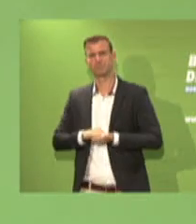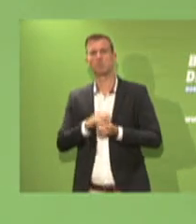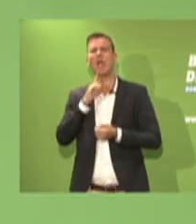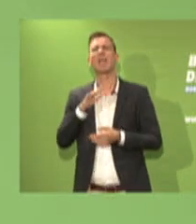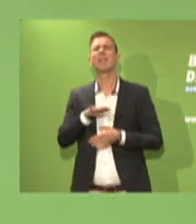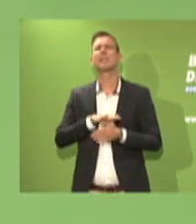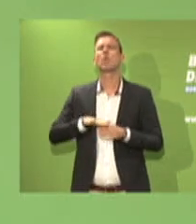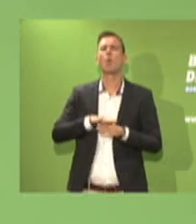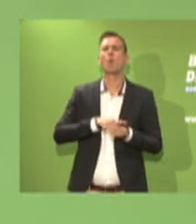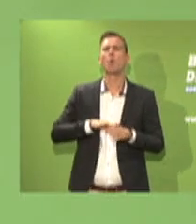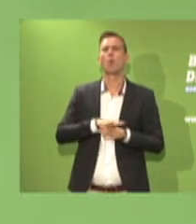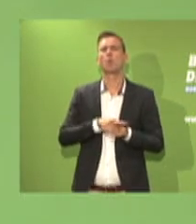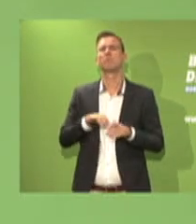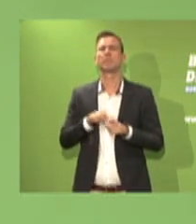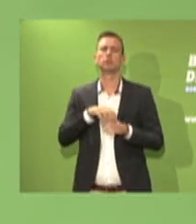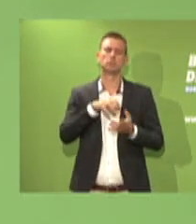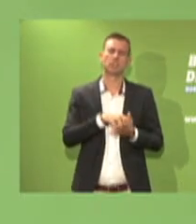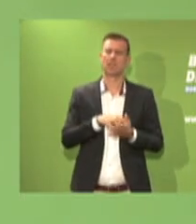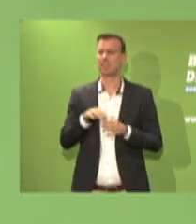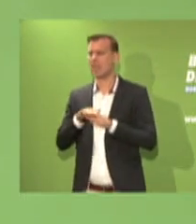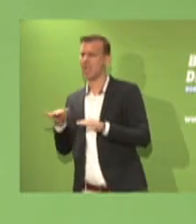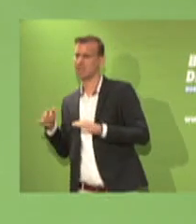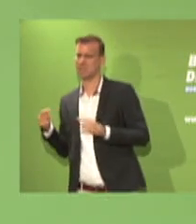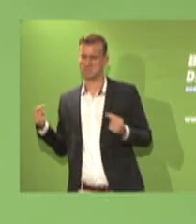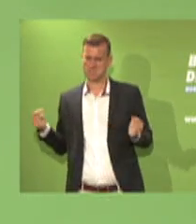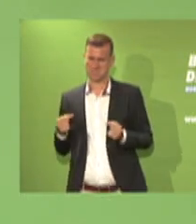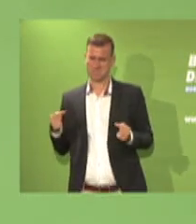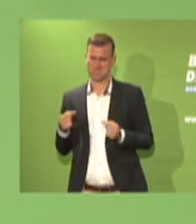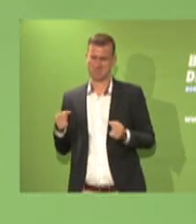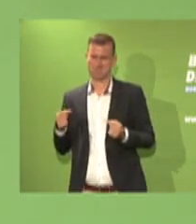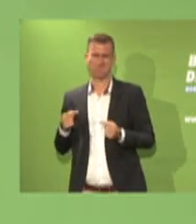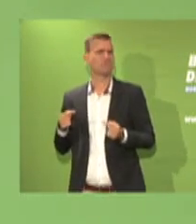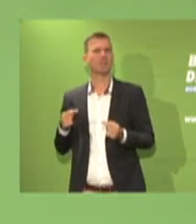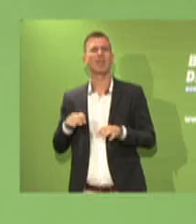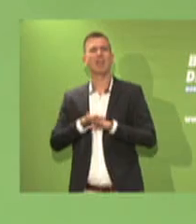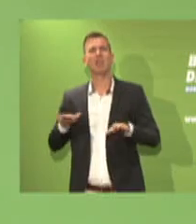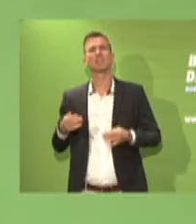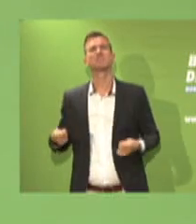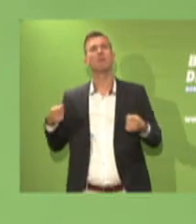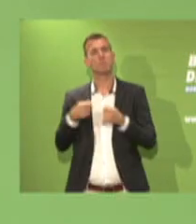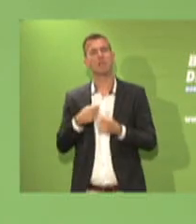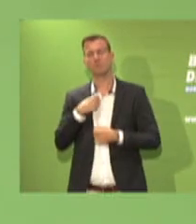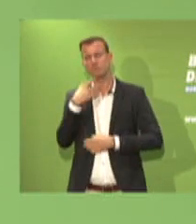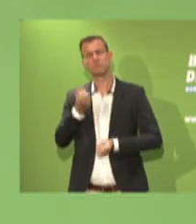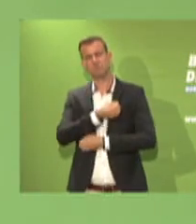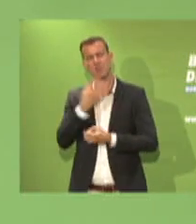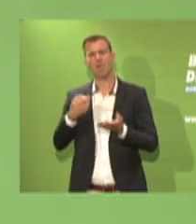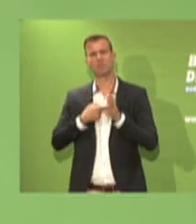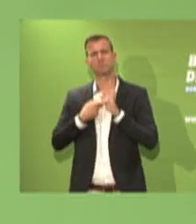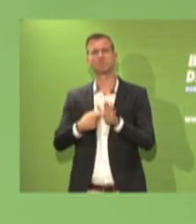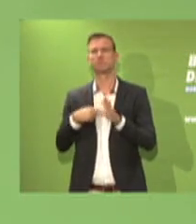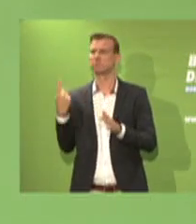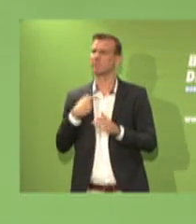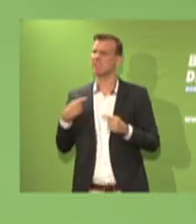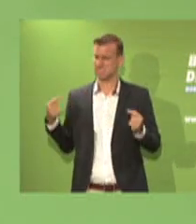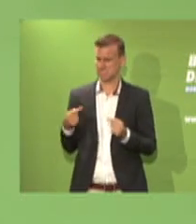und urbane Metropolen gegeneinander arbeiten, sondern dass wir auch im Landesverband ganz deutlich machen, dass wir sozusagen dieses